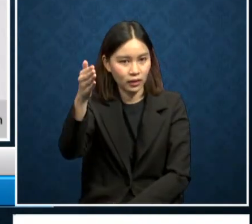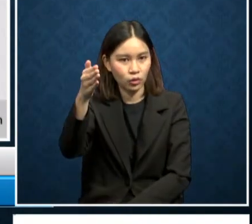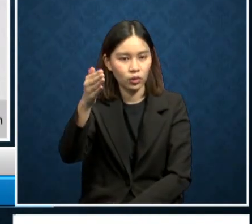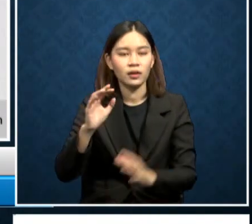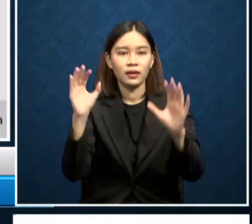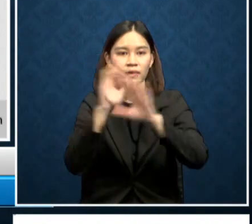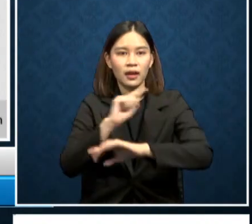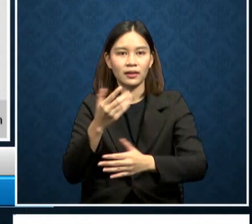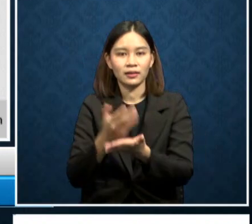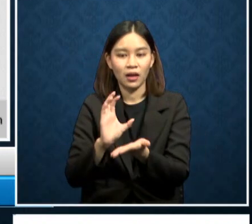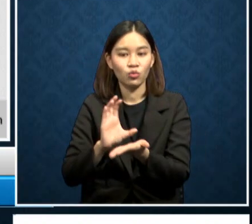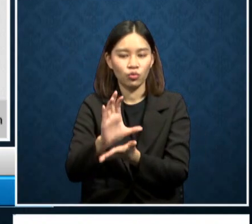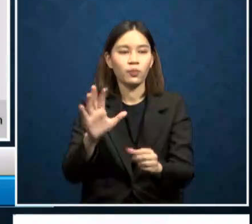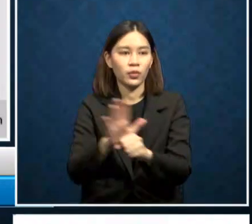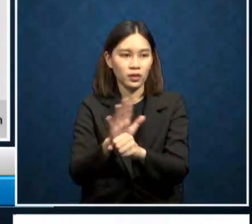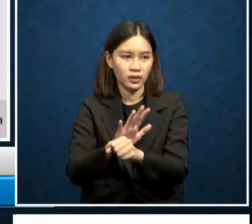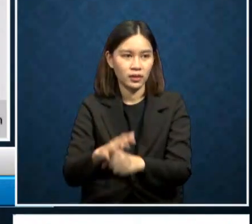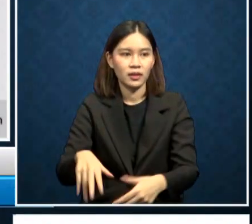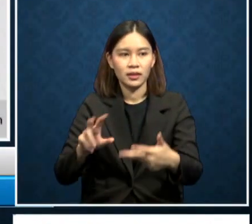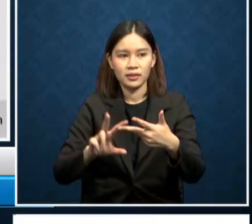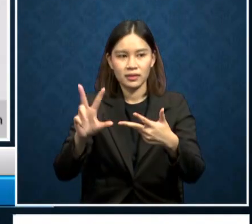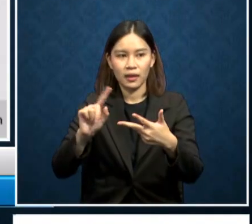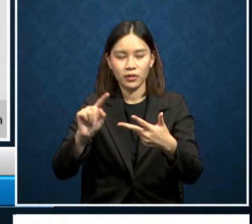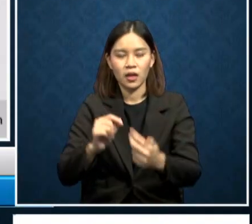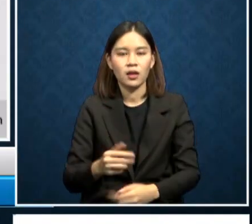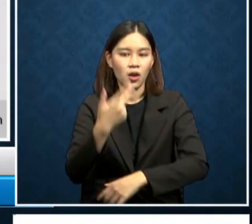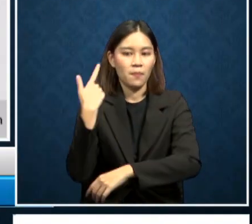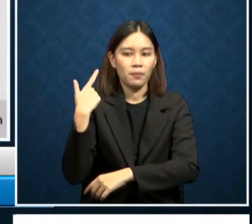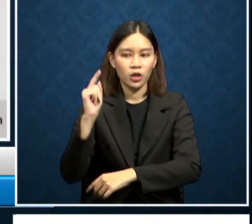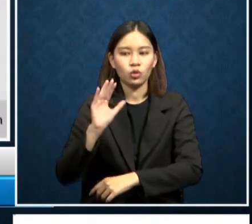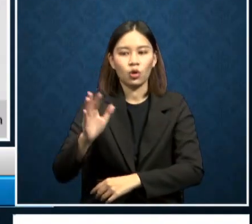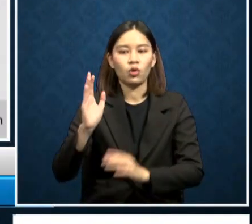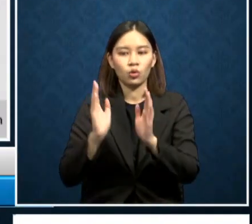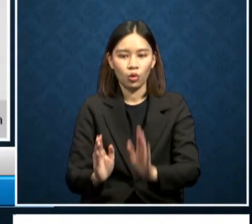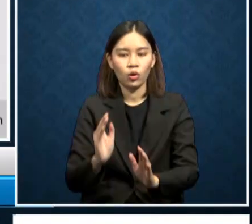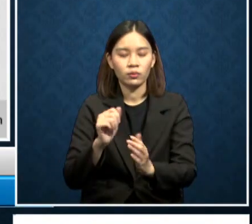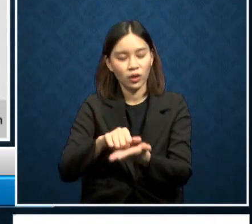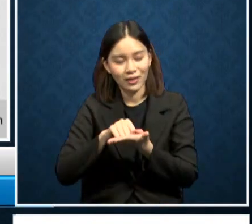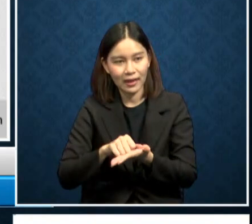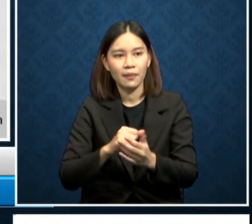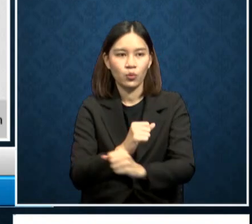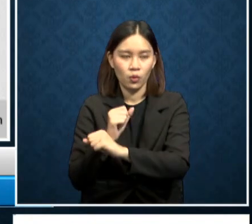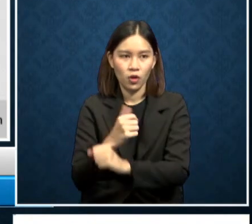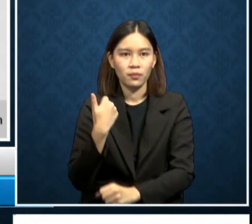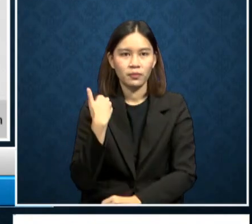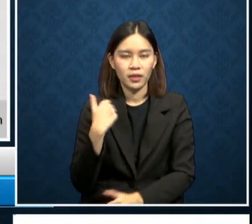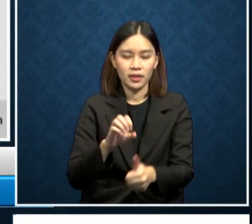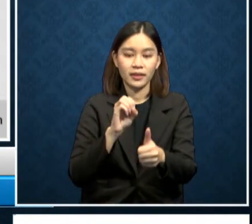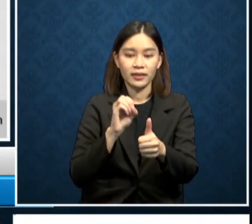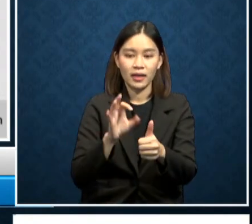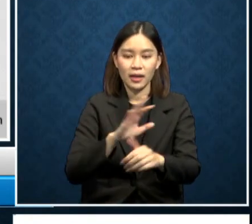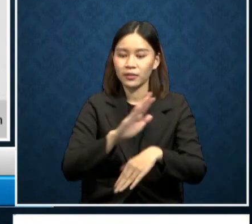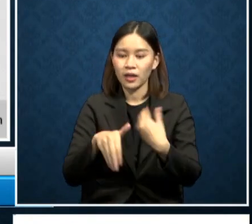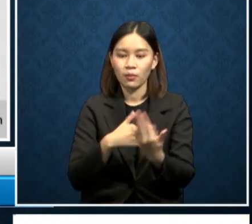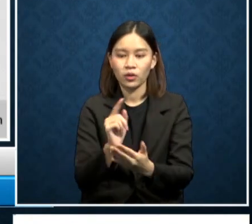ลักษณะที่คุ้มทุน 3ปกป้องผลประโยชน์ของผู้โดยสารจากข้อเสนอพิจารณาการศึกษาดัง